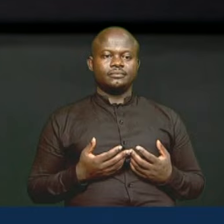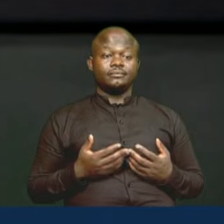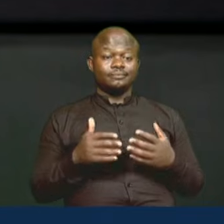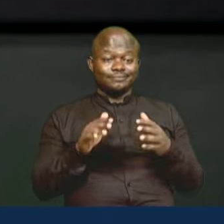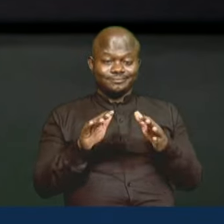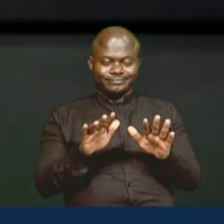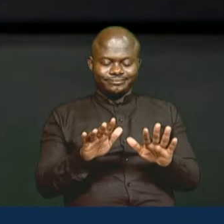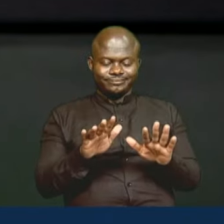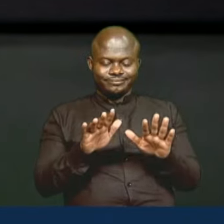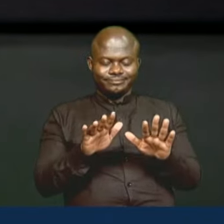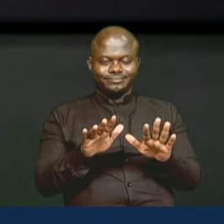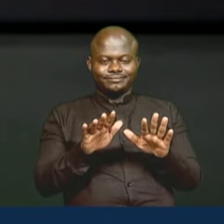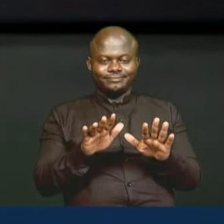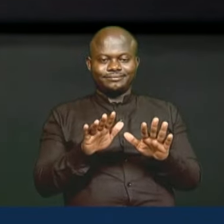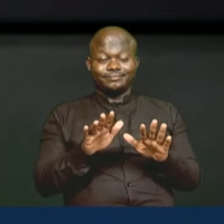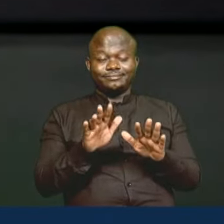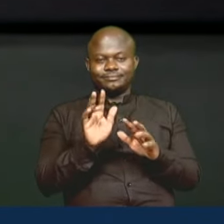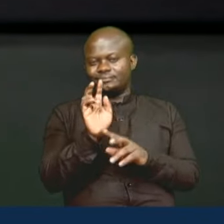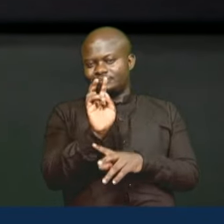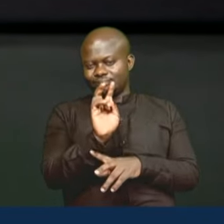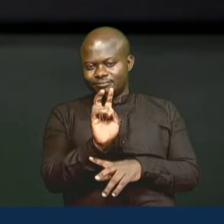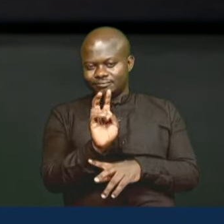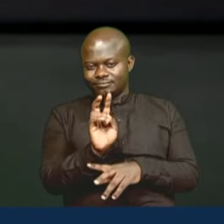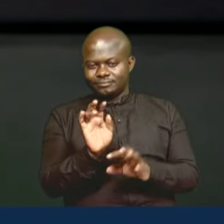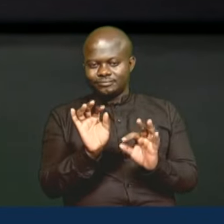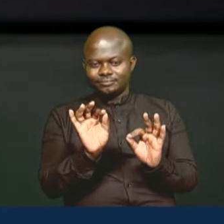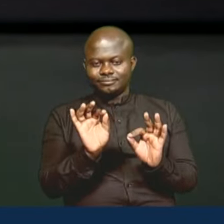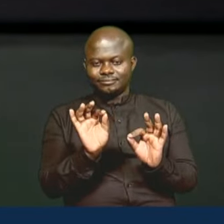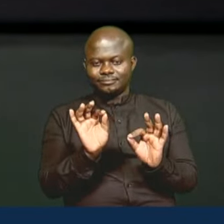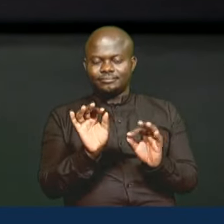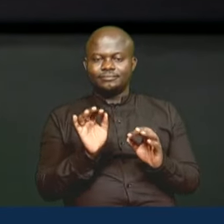n'ubwitonzi n'ubushishozi.